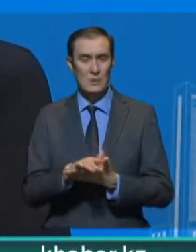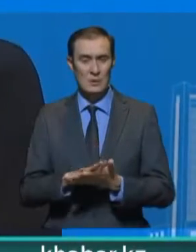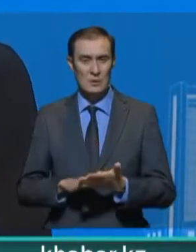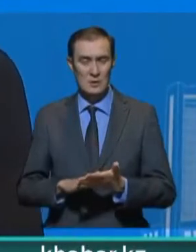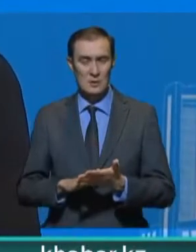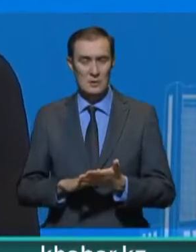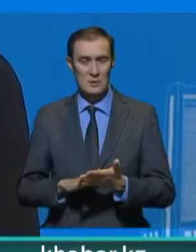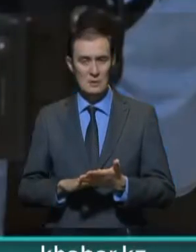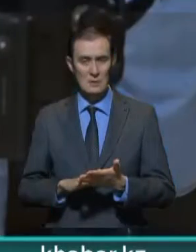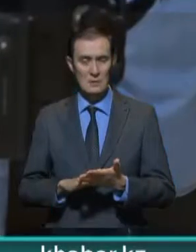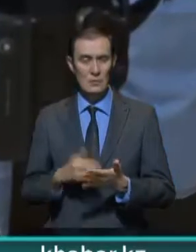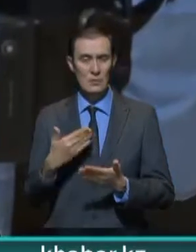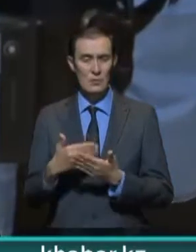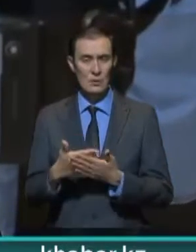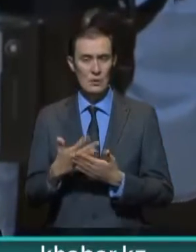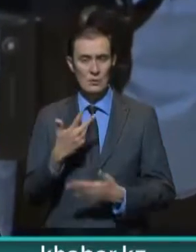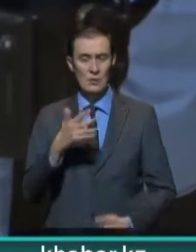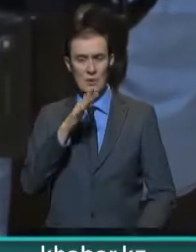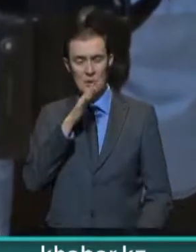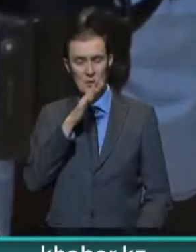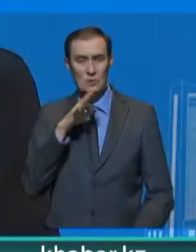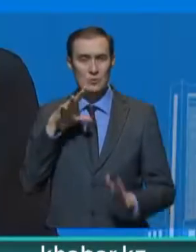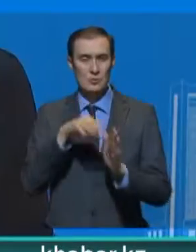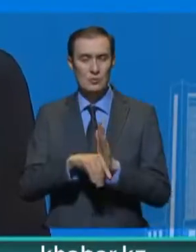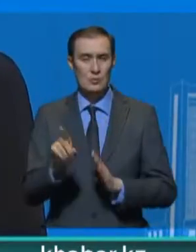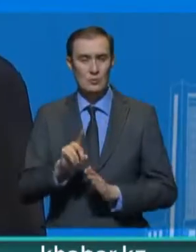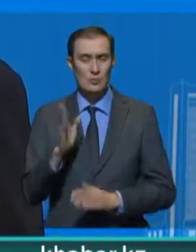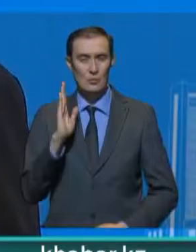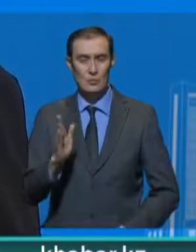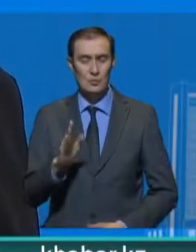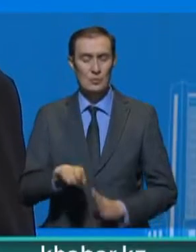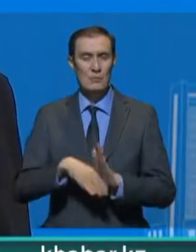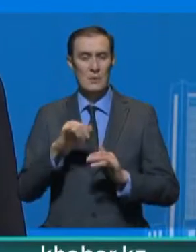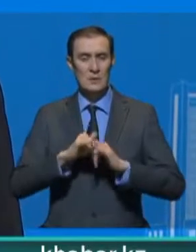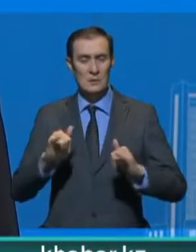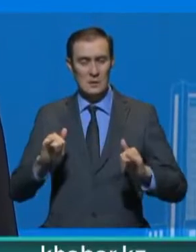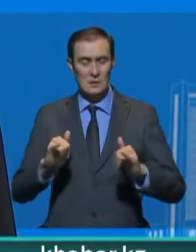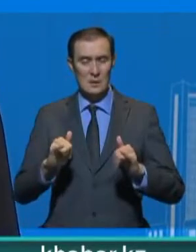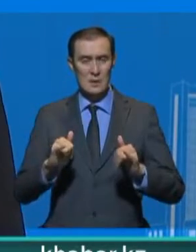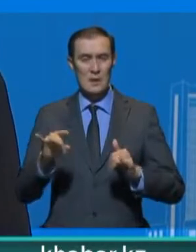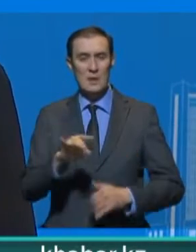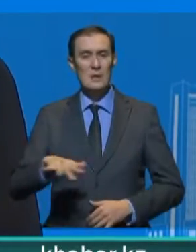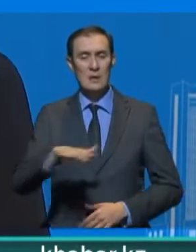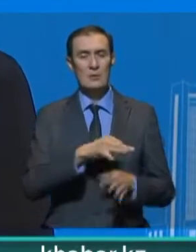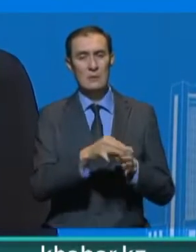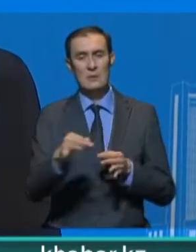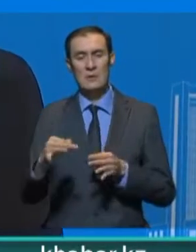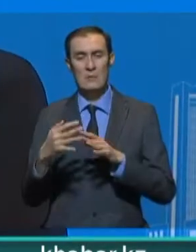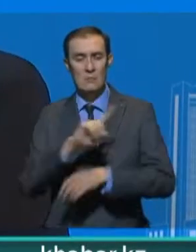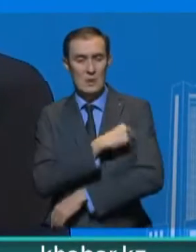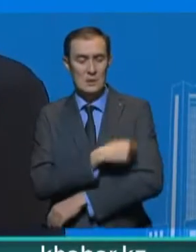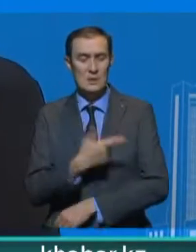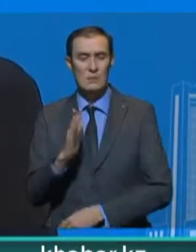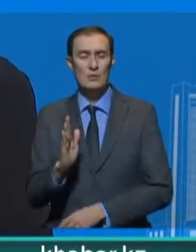продолжаться около 3 лет. С учетом, что будут модернизированы районные больницы, где